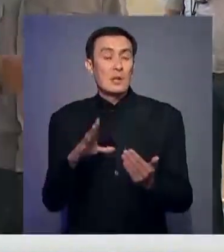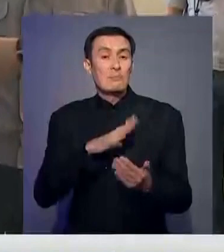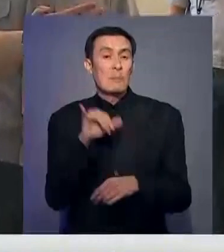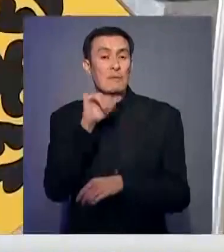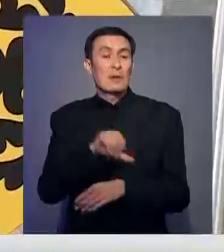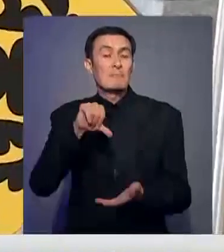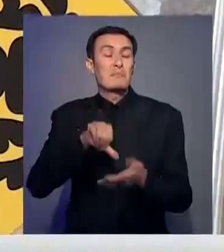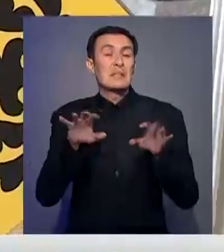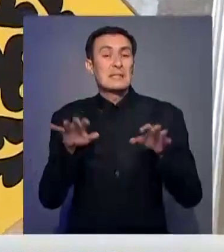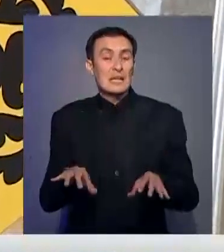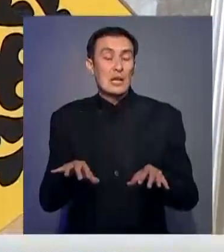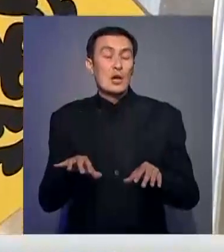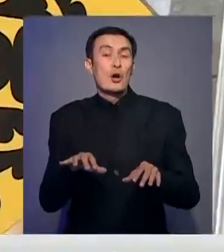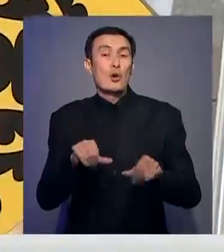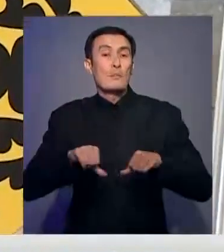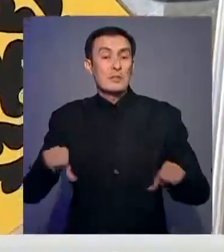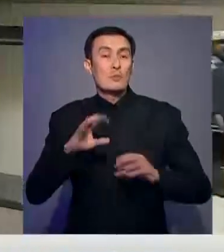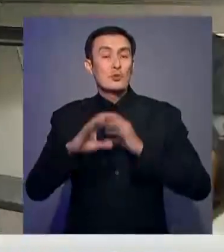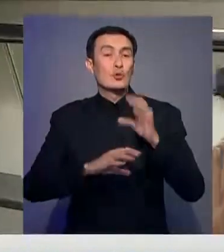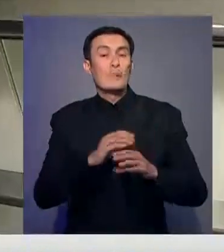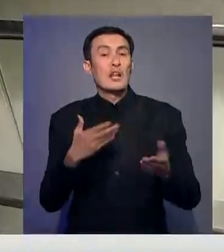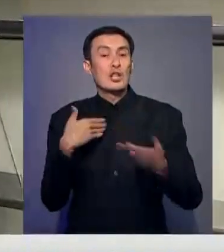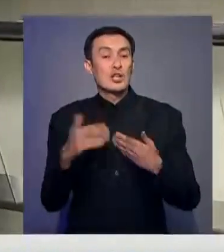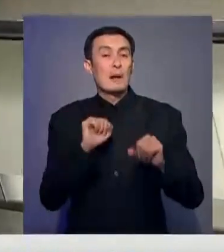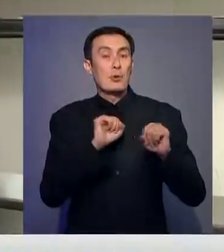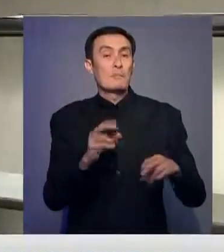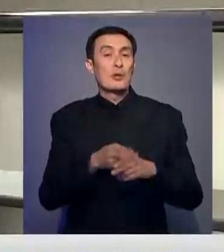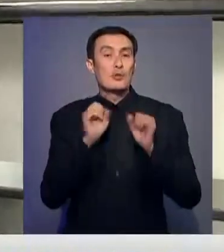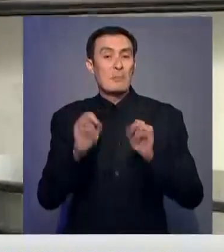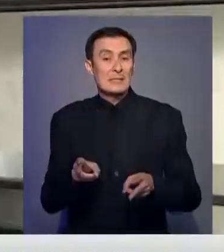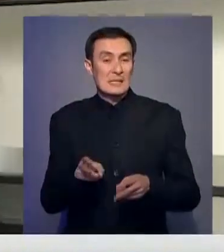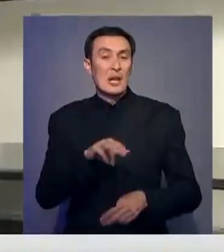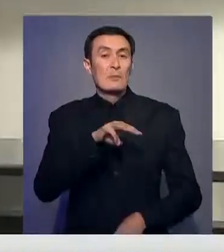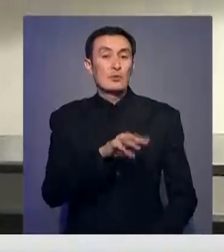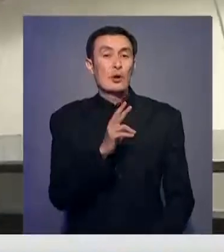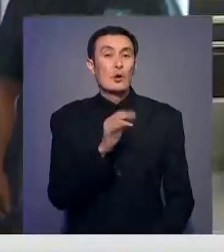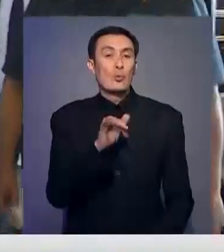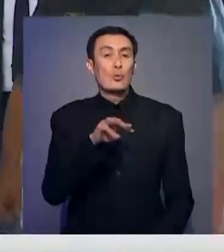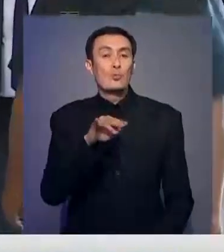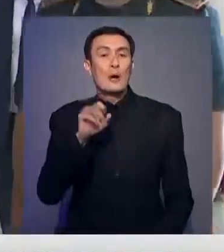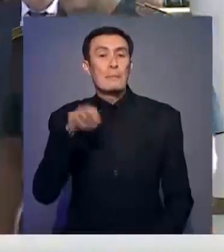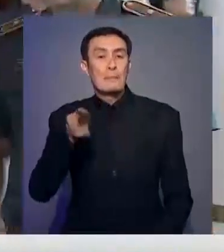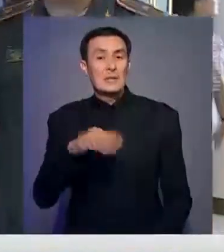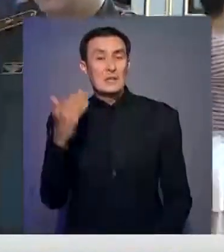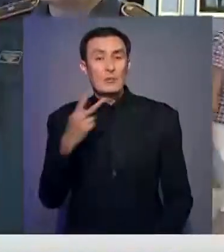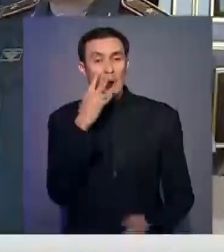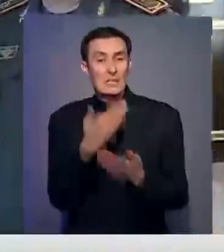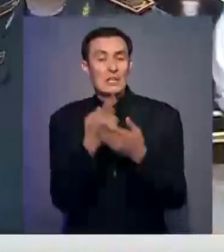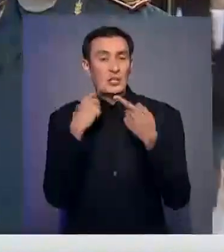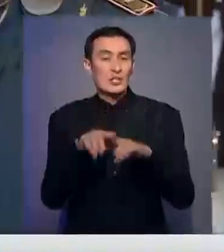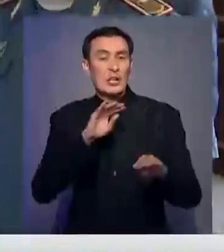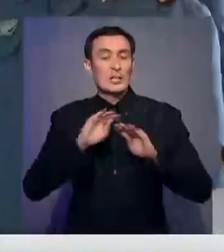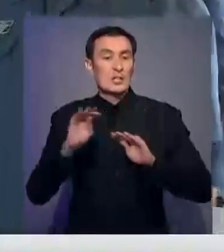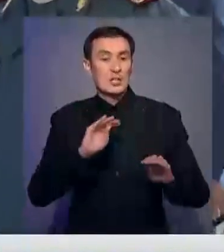побывал председатель Комитета по международным отношениям, обороне и безопасности Сената парламента Мухтар Кулмухамед. Ему показали